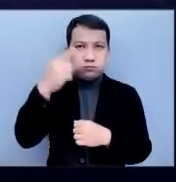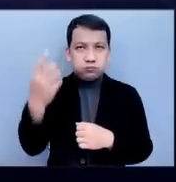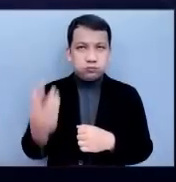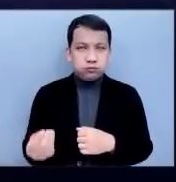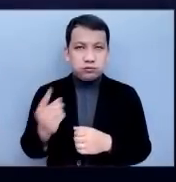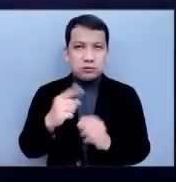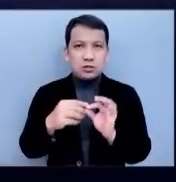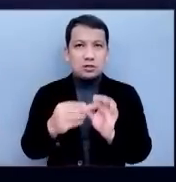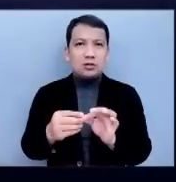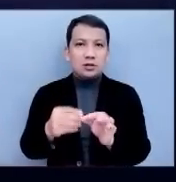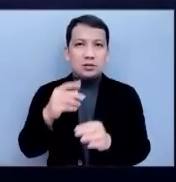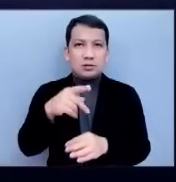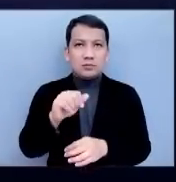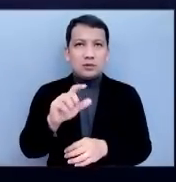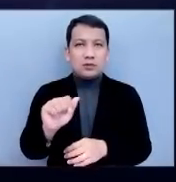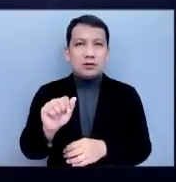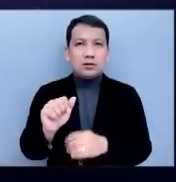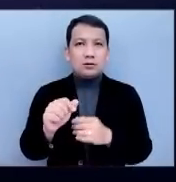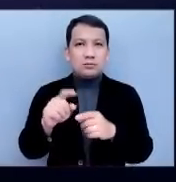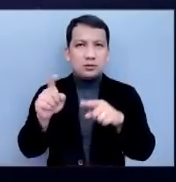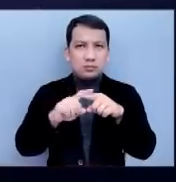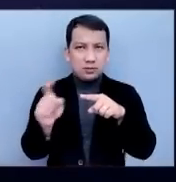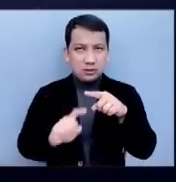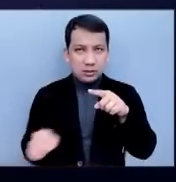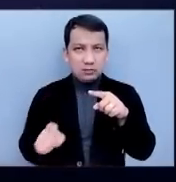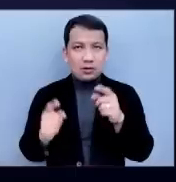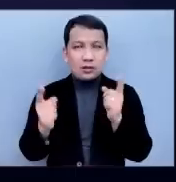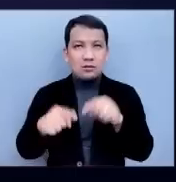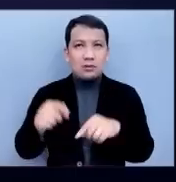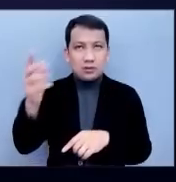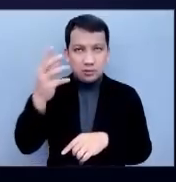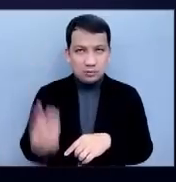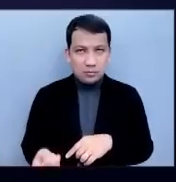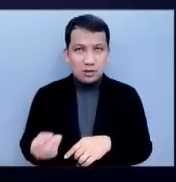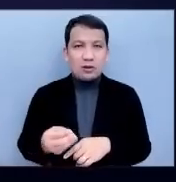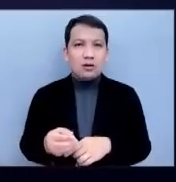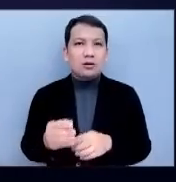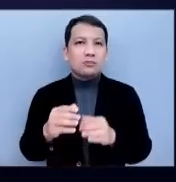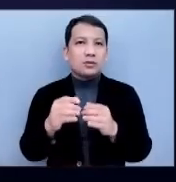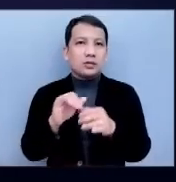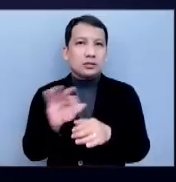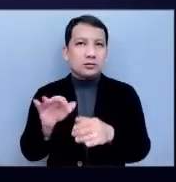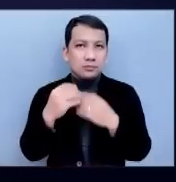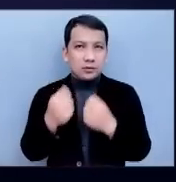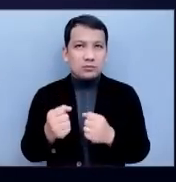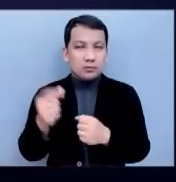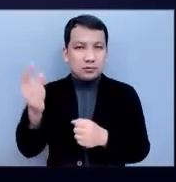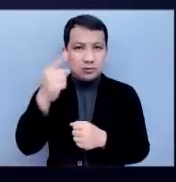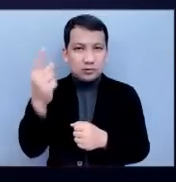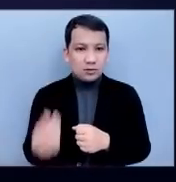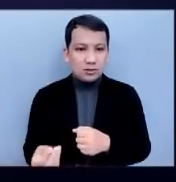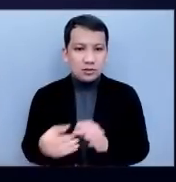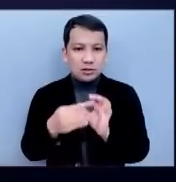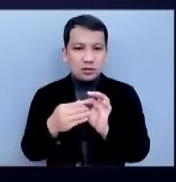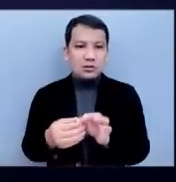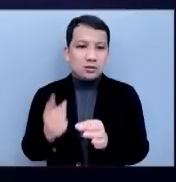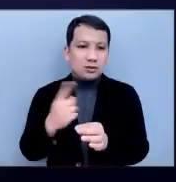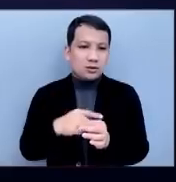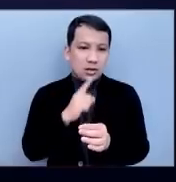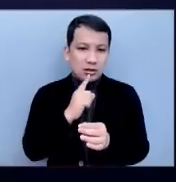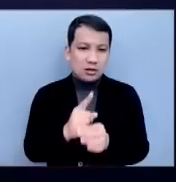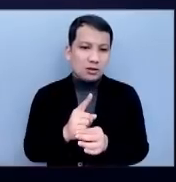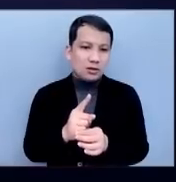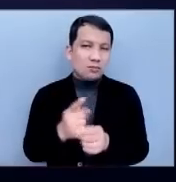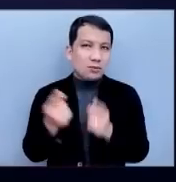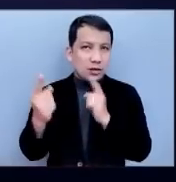PAGASA, bunsod ng thunderstorm ang namuong buhawi. Pag may kalakasan talaga yung thunderstorm or severe thunderstorms, posible